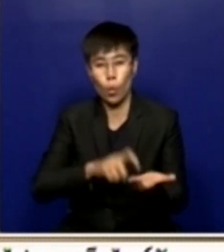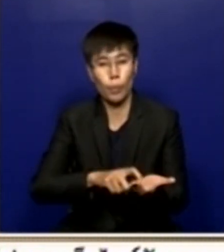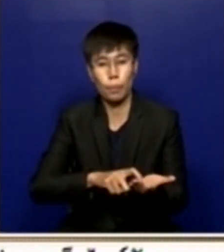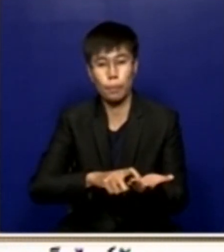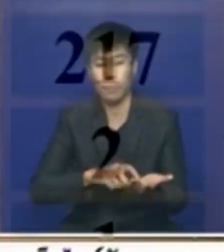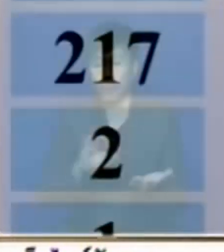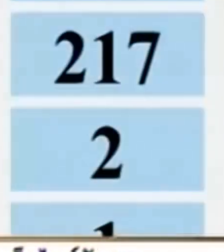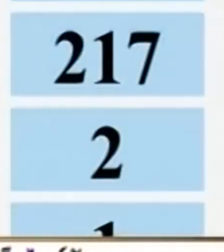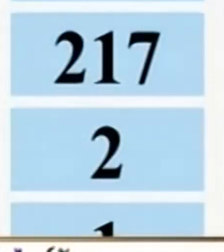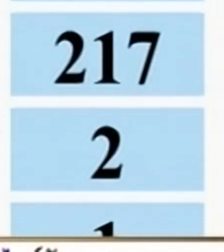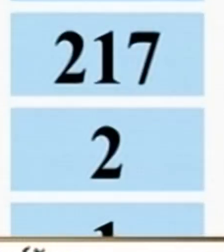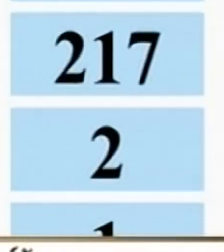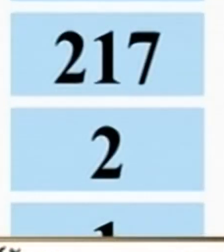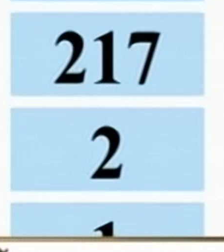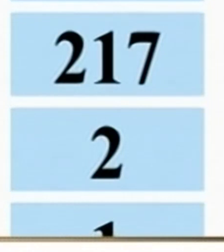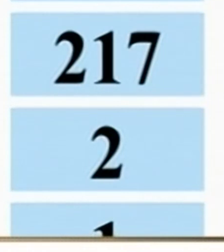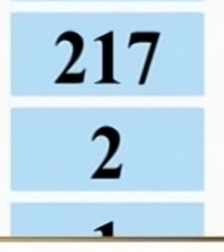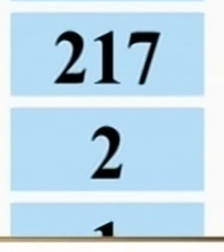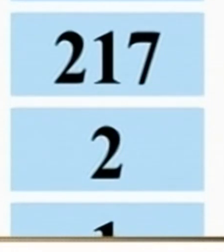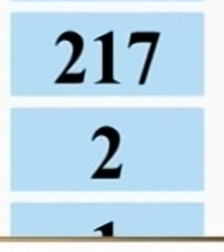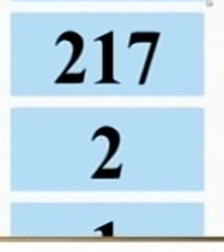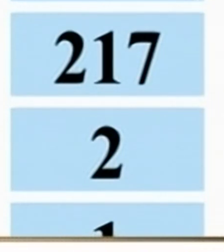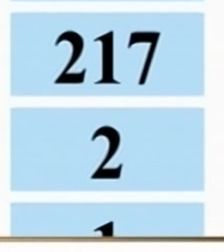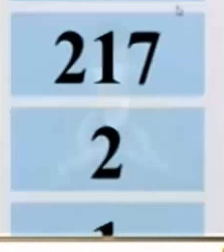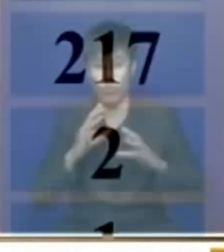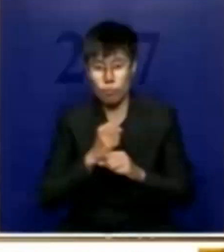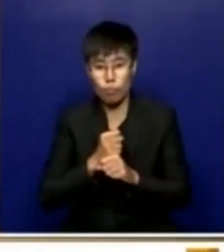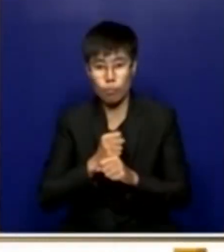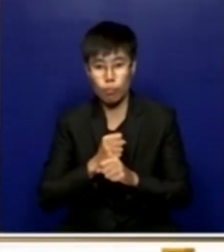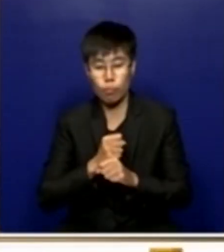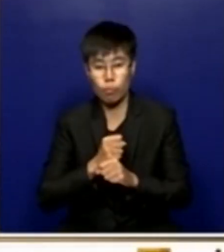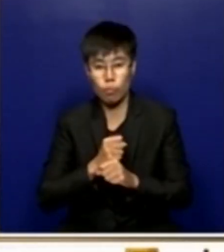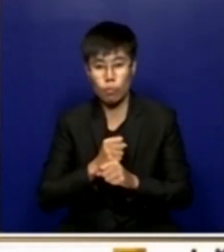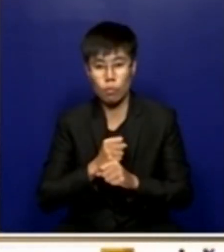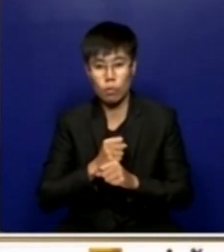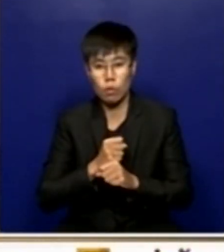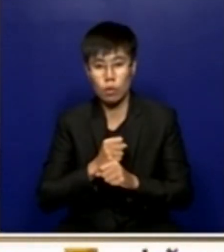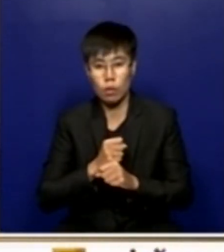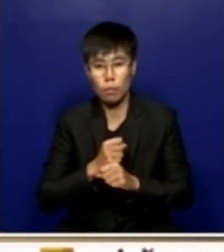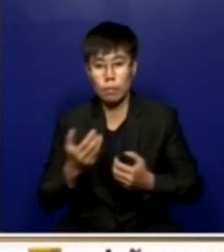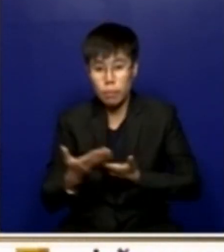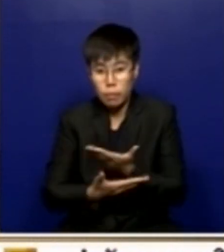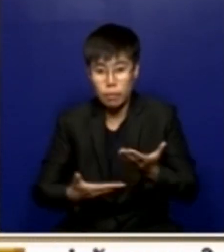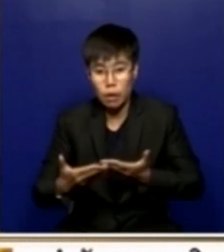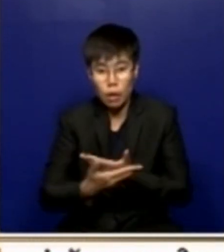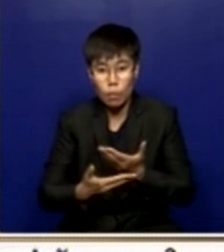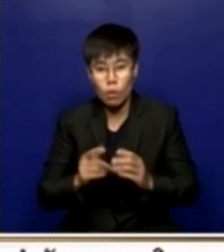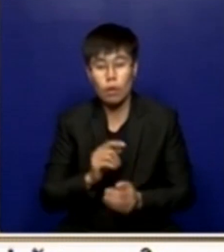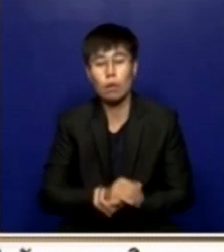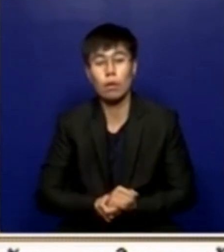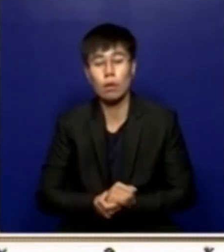หนึ่งท่านสรุปว่าที่ประชุมได้มีมติให้พี่รณาการประชุมไปตาม